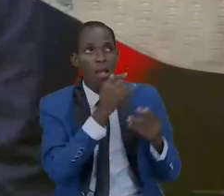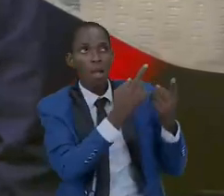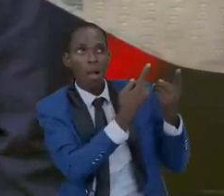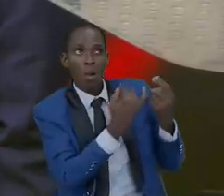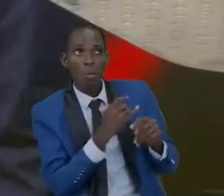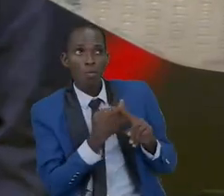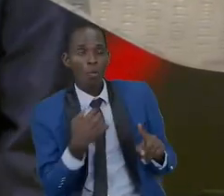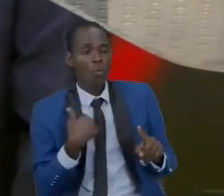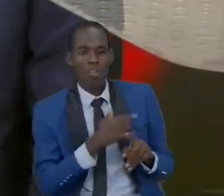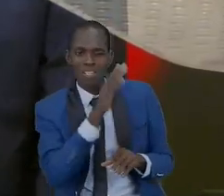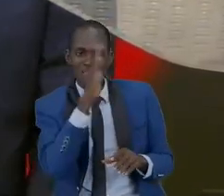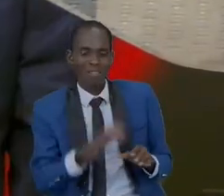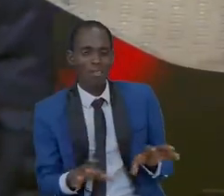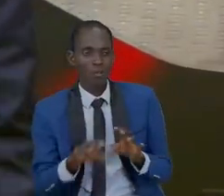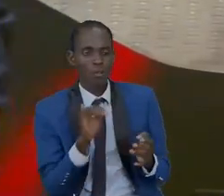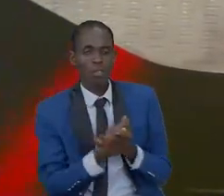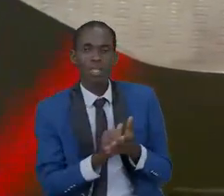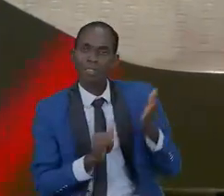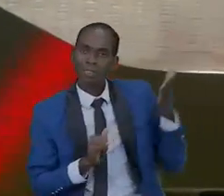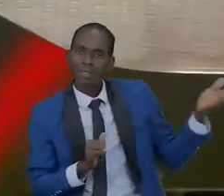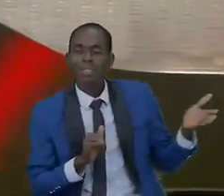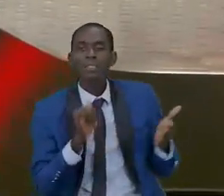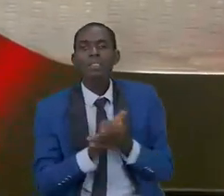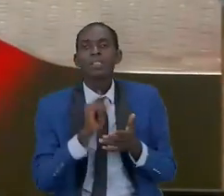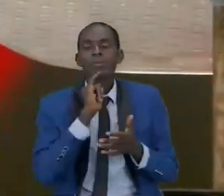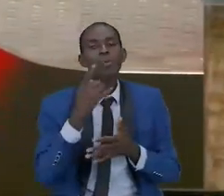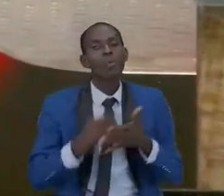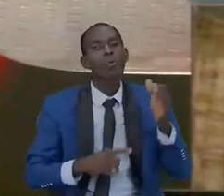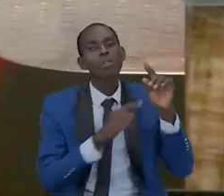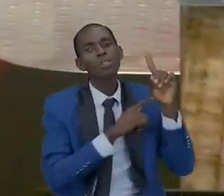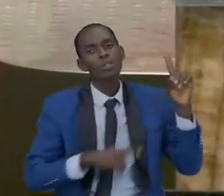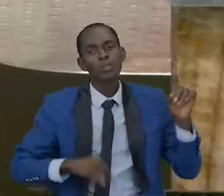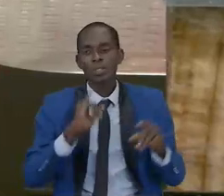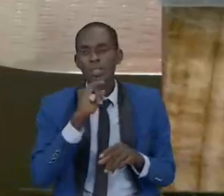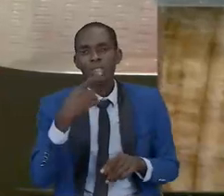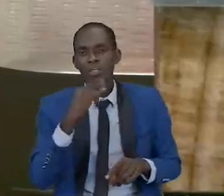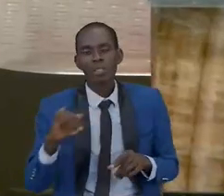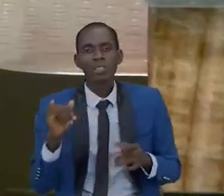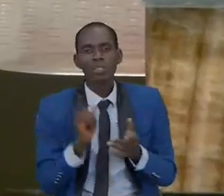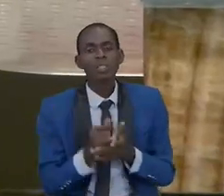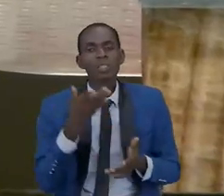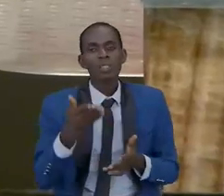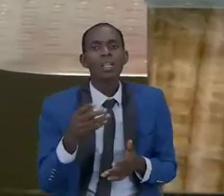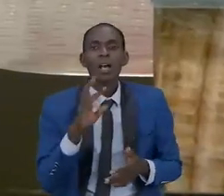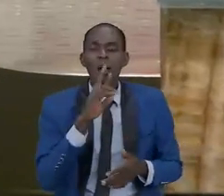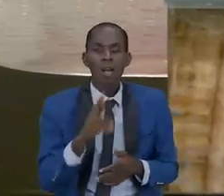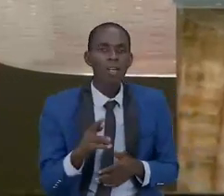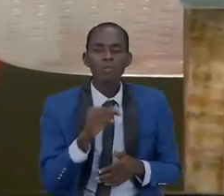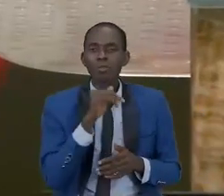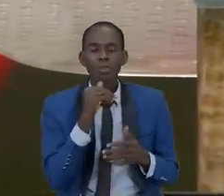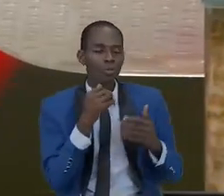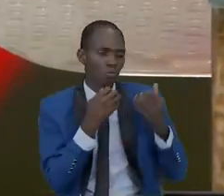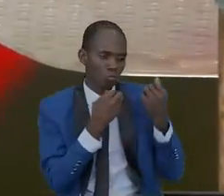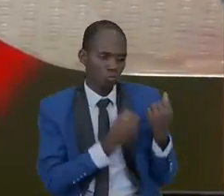lieu où je viens là-bas ils ne font pas cela c'est quoi la Bible dit le Seigneur dit ils sont des enseignants incorrigibles